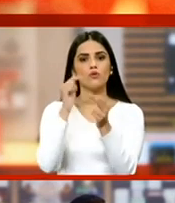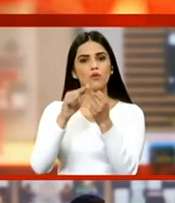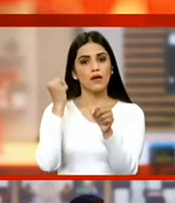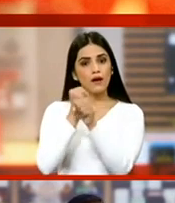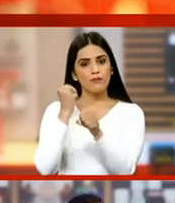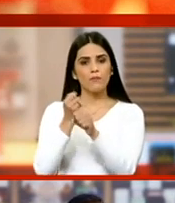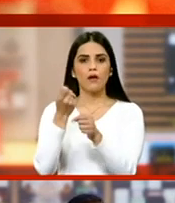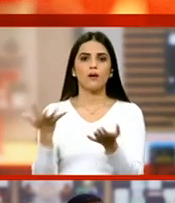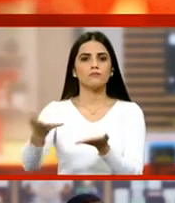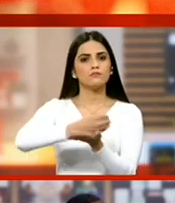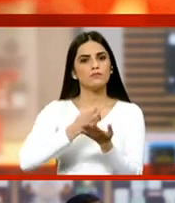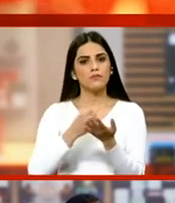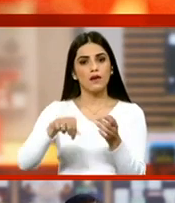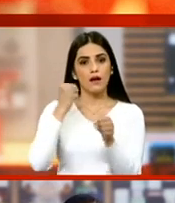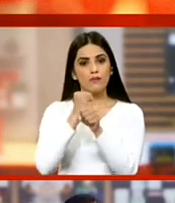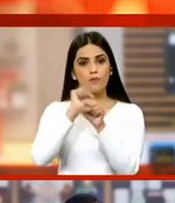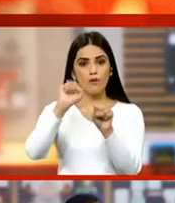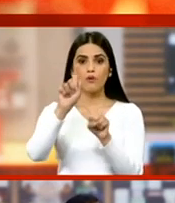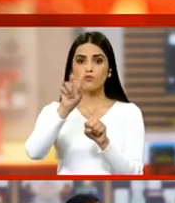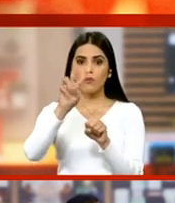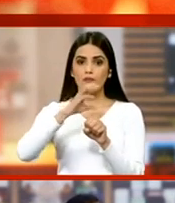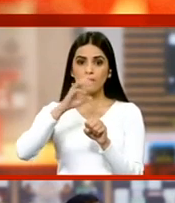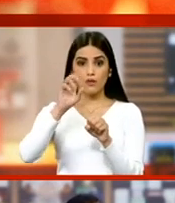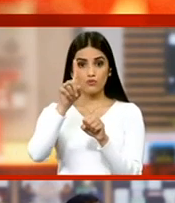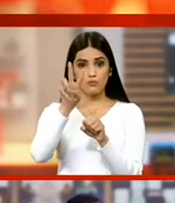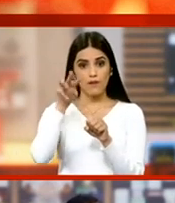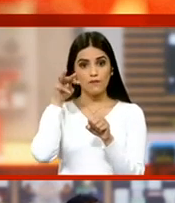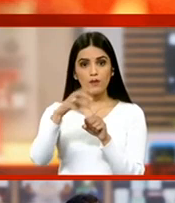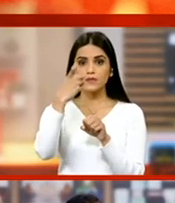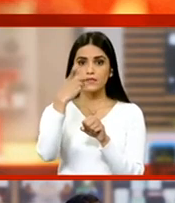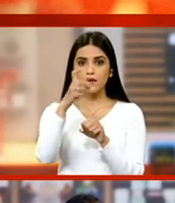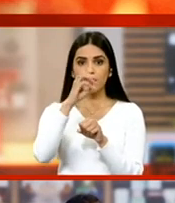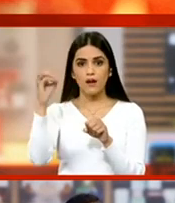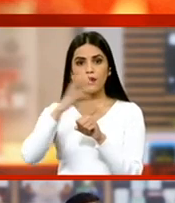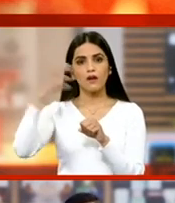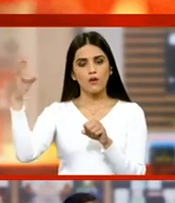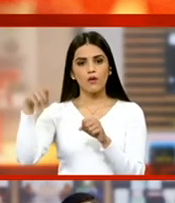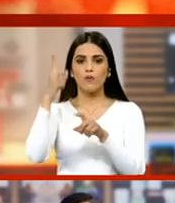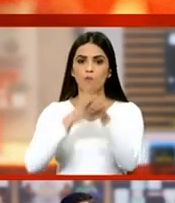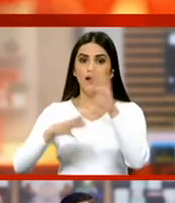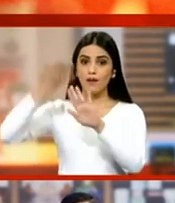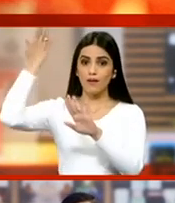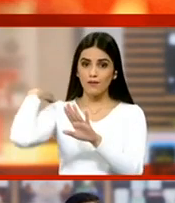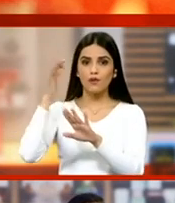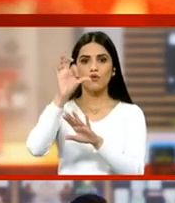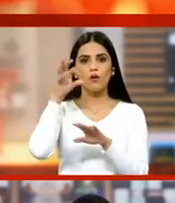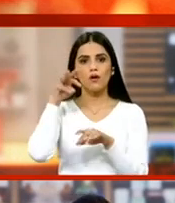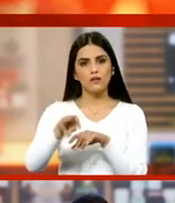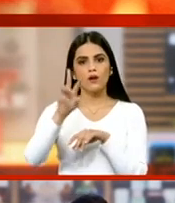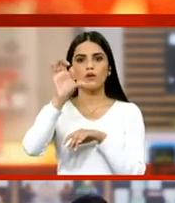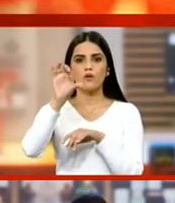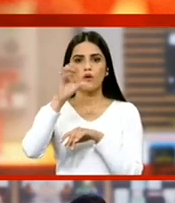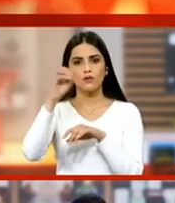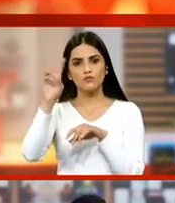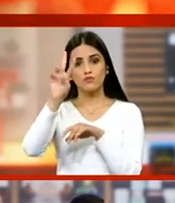कमाई की है सरकार को 12,770 करोर का राज़स्व पराप्त हुआ जबकि पिछले साल जनवरी में 9,921